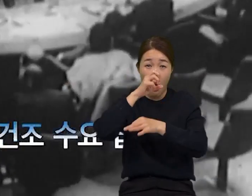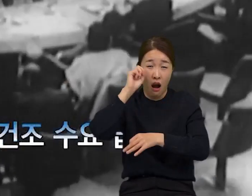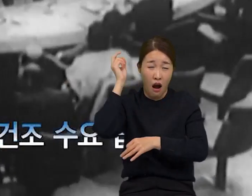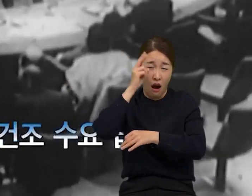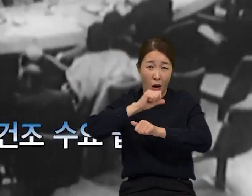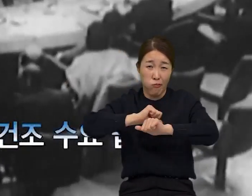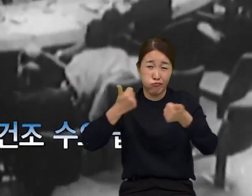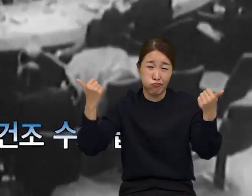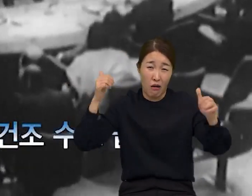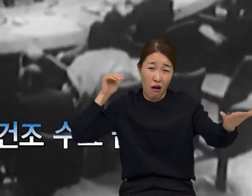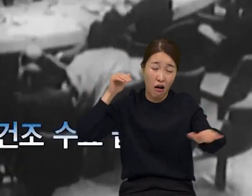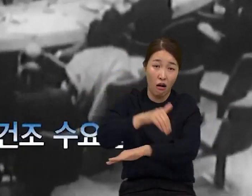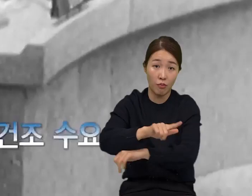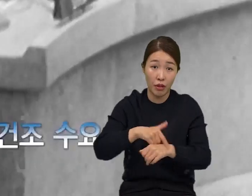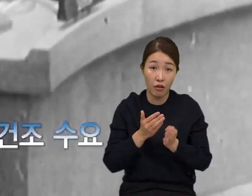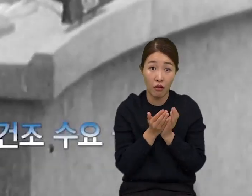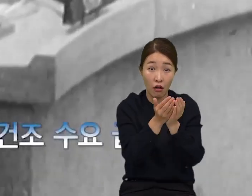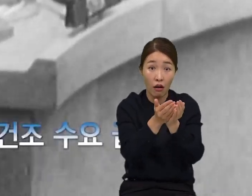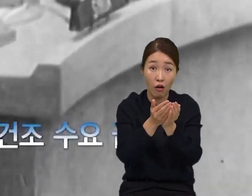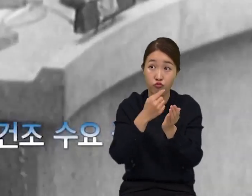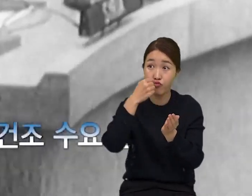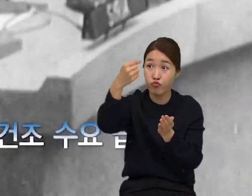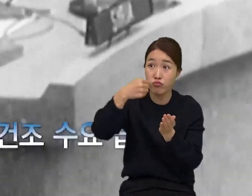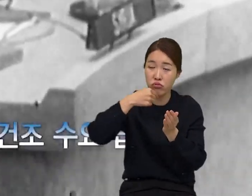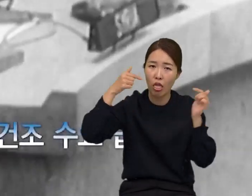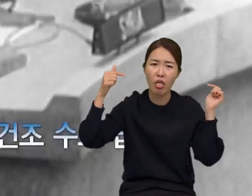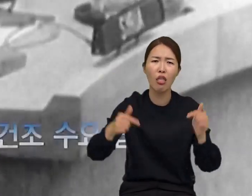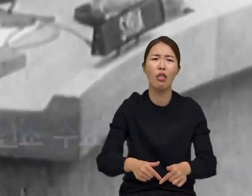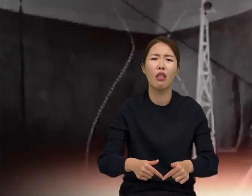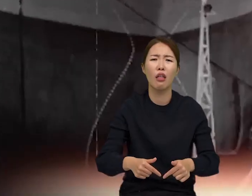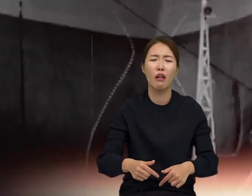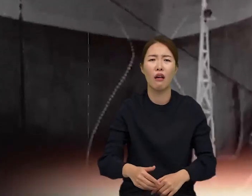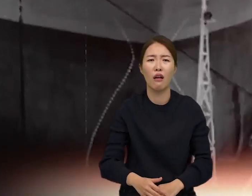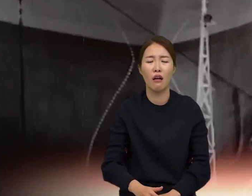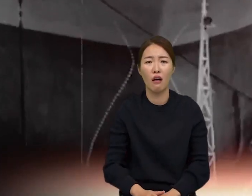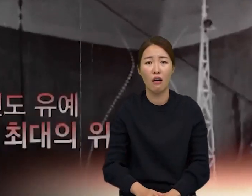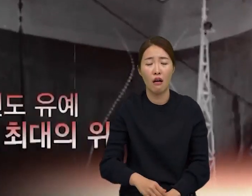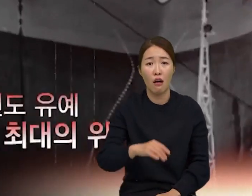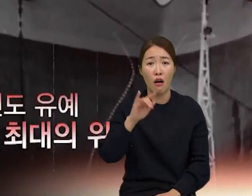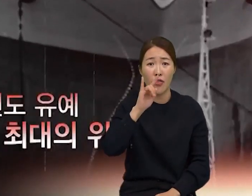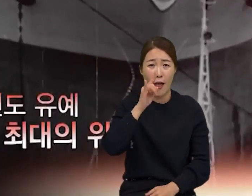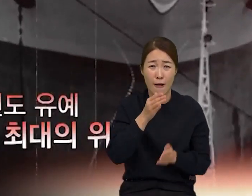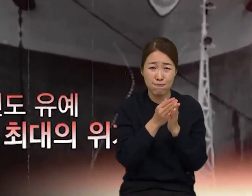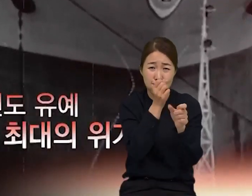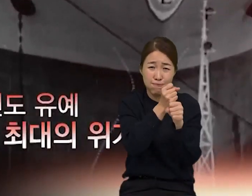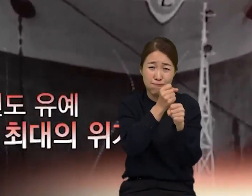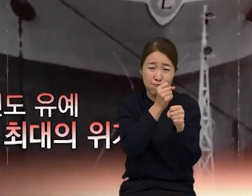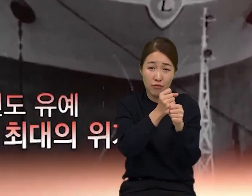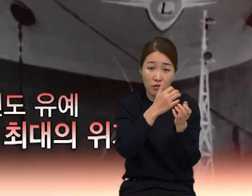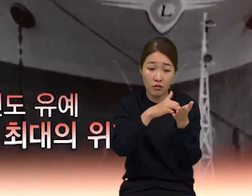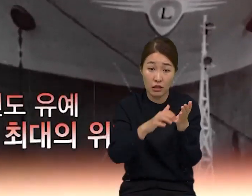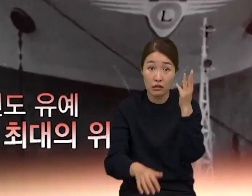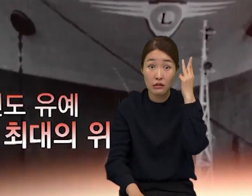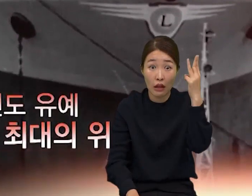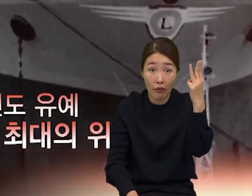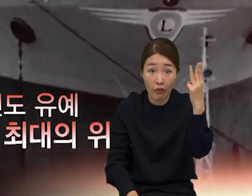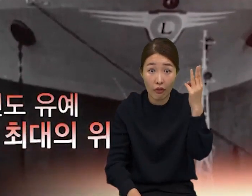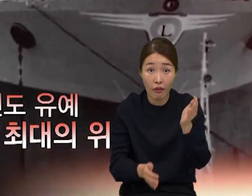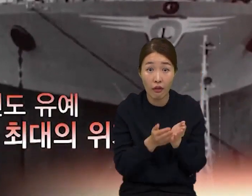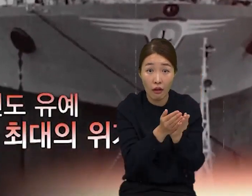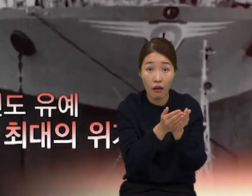것. 유조선의 건조 수요가 크게 줄었다. 현대가 건조한 초대형 유조선